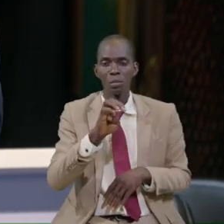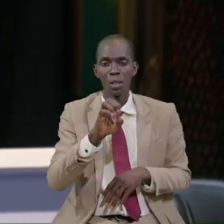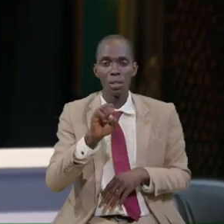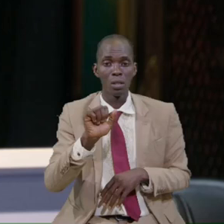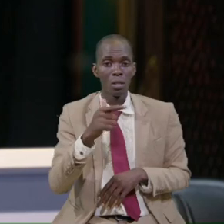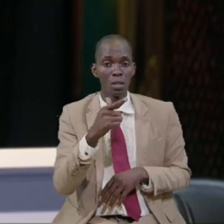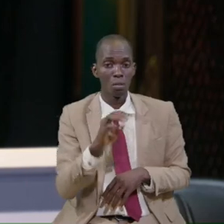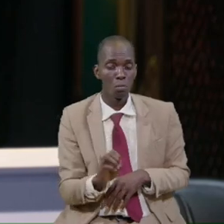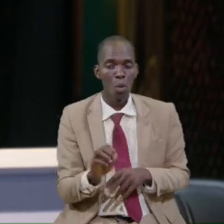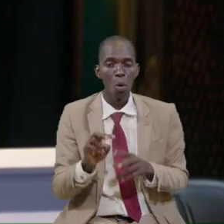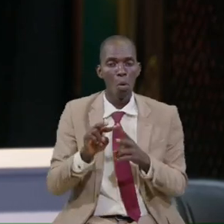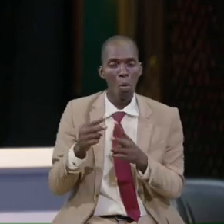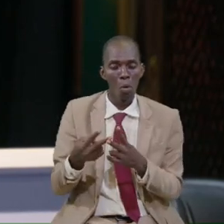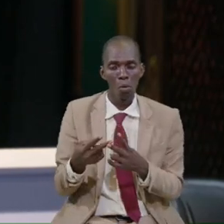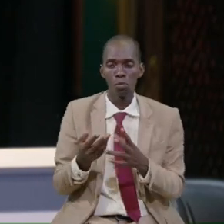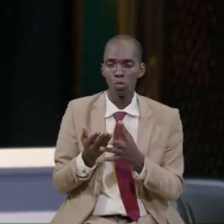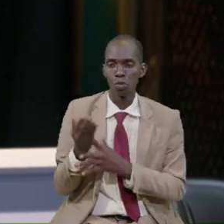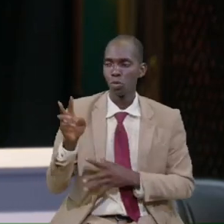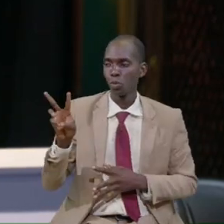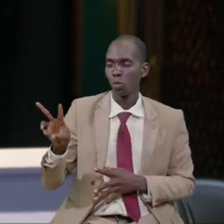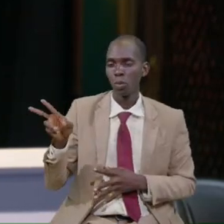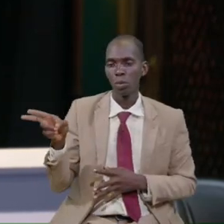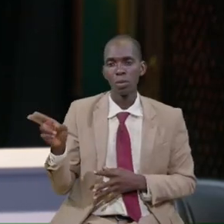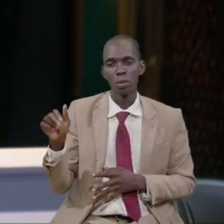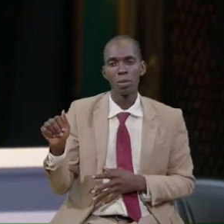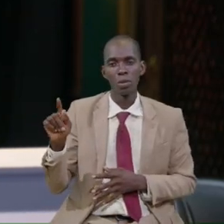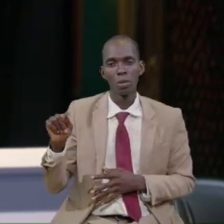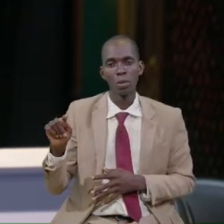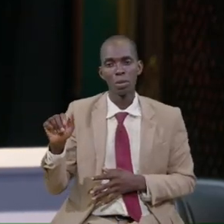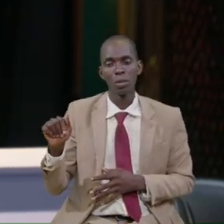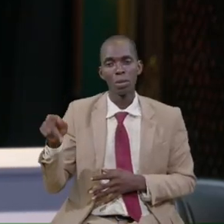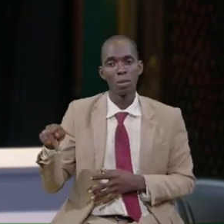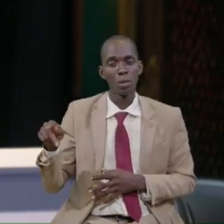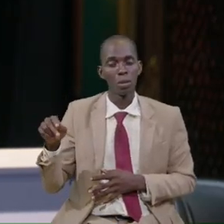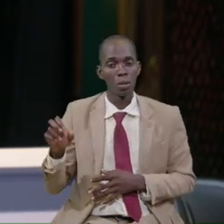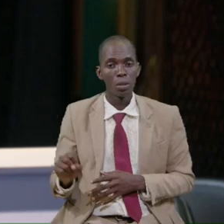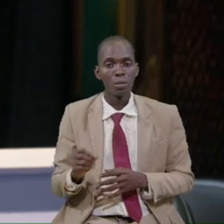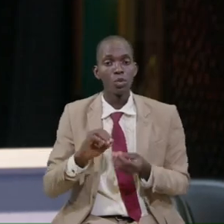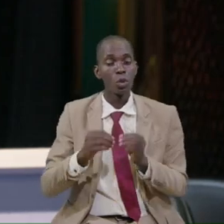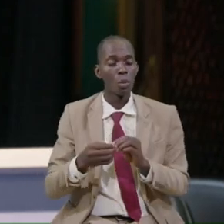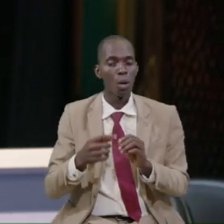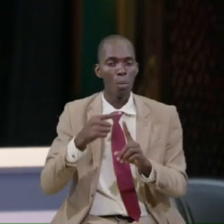au numéro suivant. Plus 234